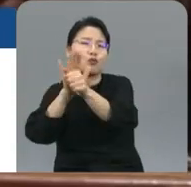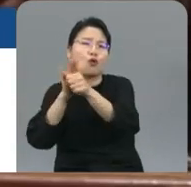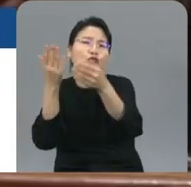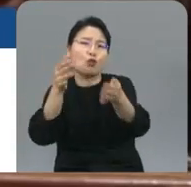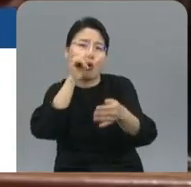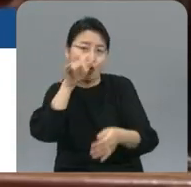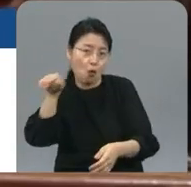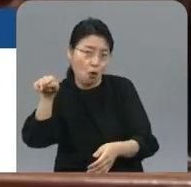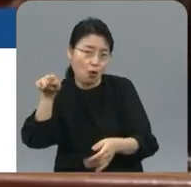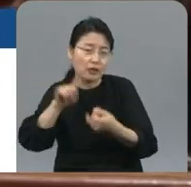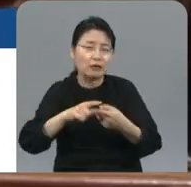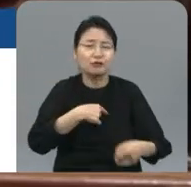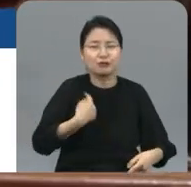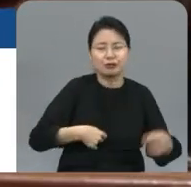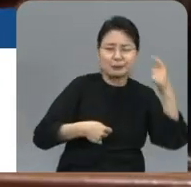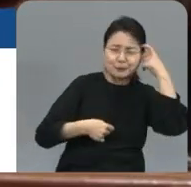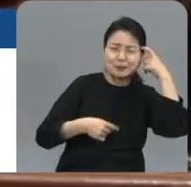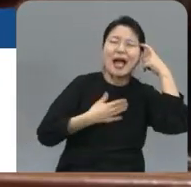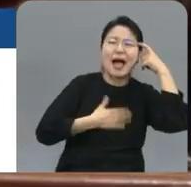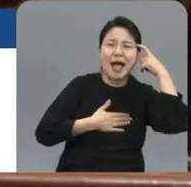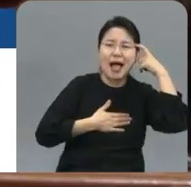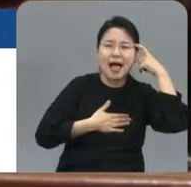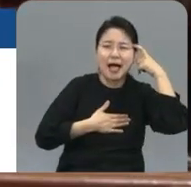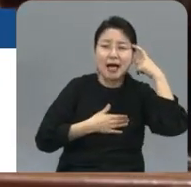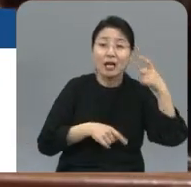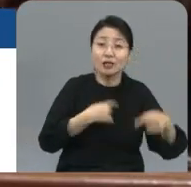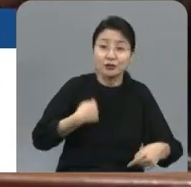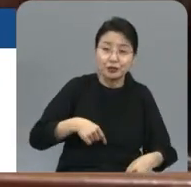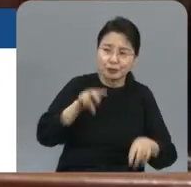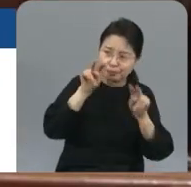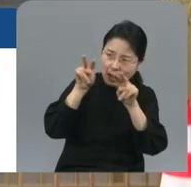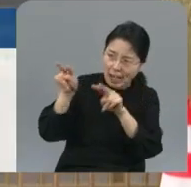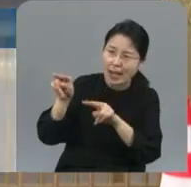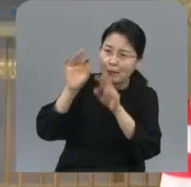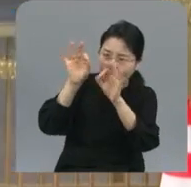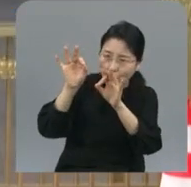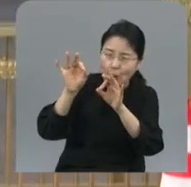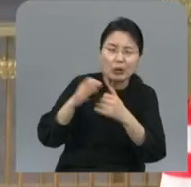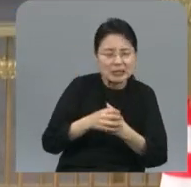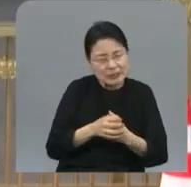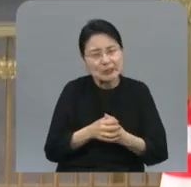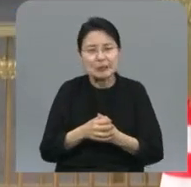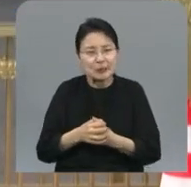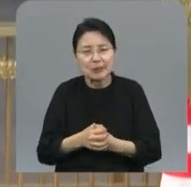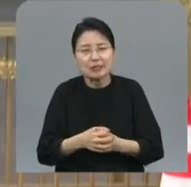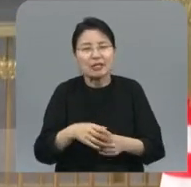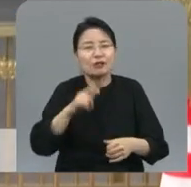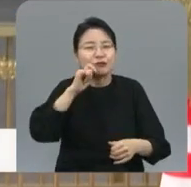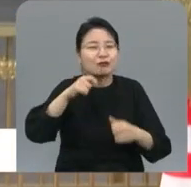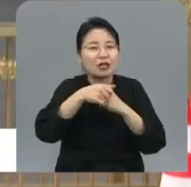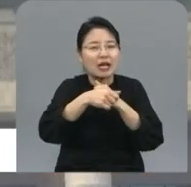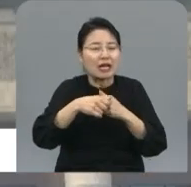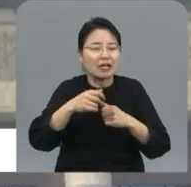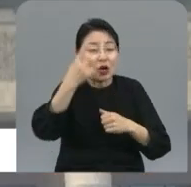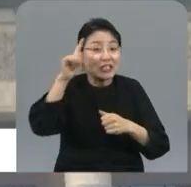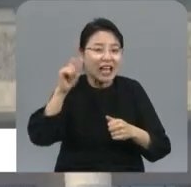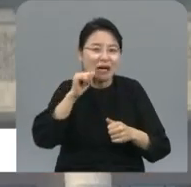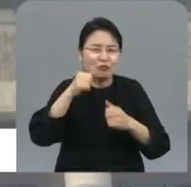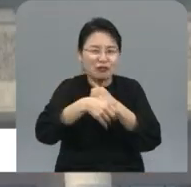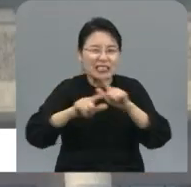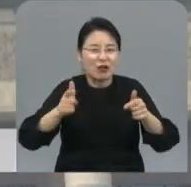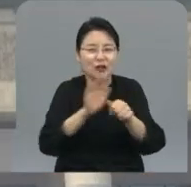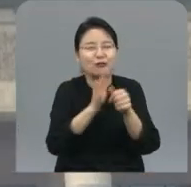kekuatan kerjasama global dalam membantu Ukraina Amerika Serikat telah membagikan informasi terkait pergerakan Cina kepada negara-negara sekutunya